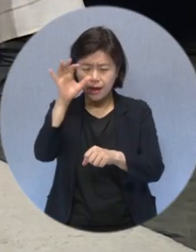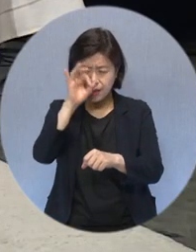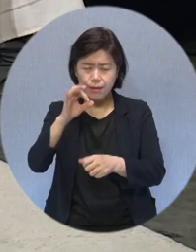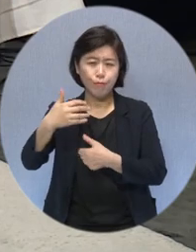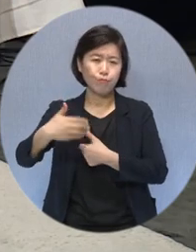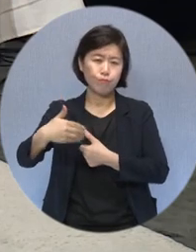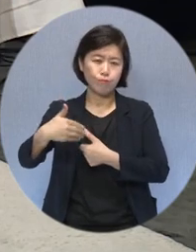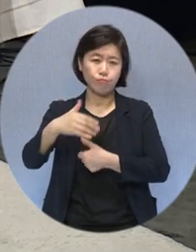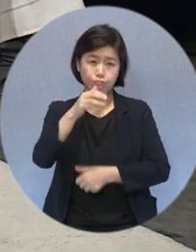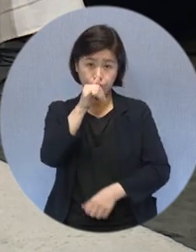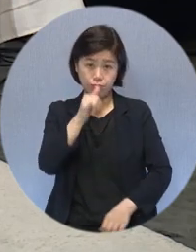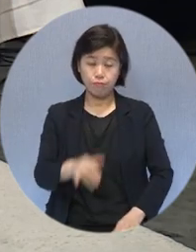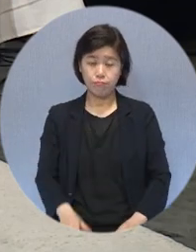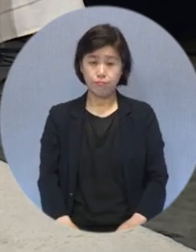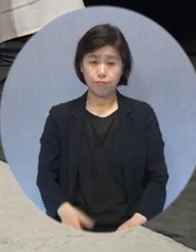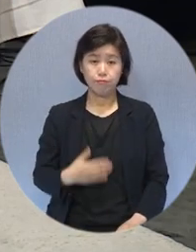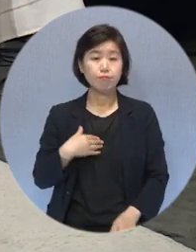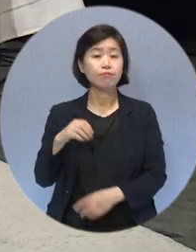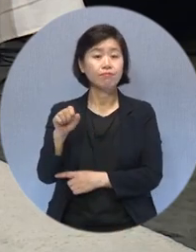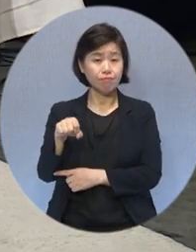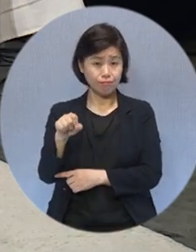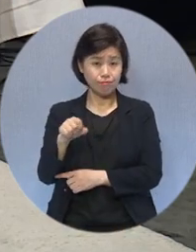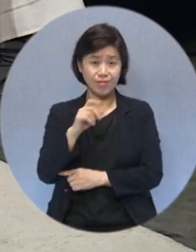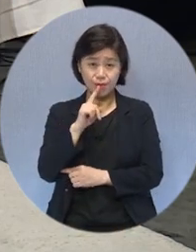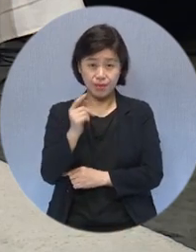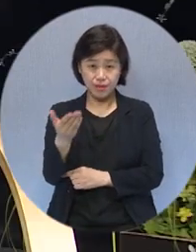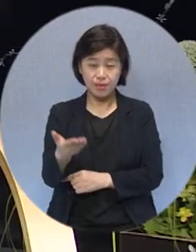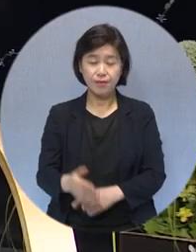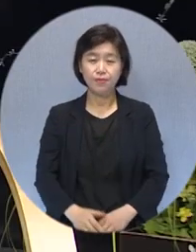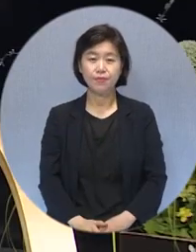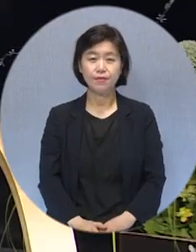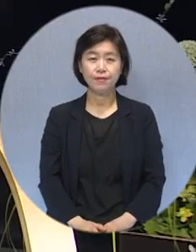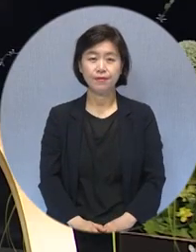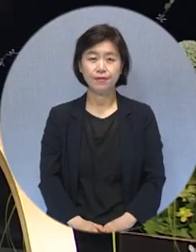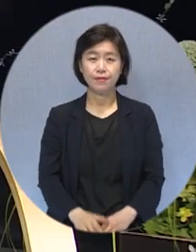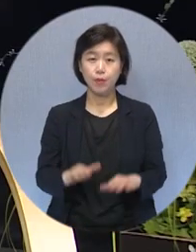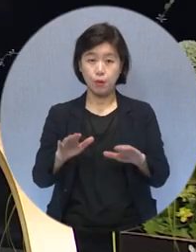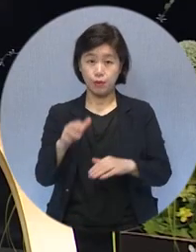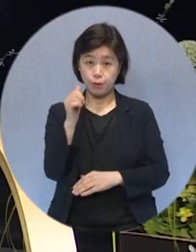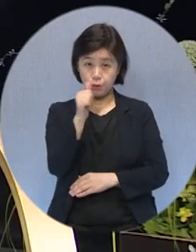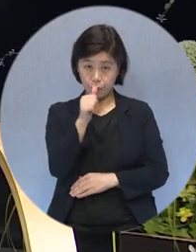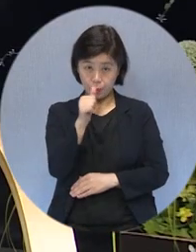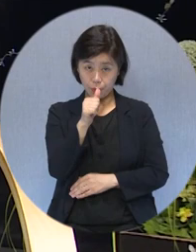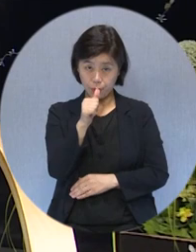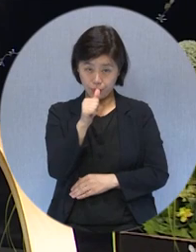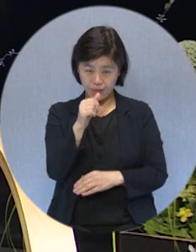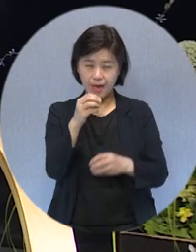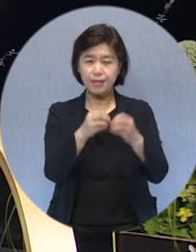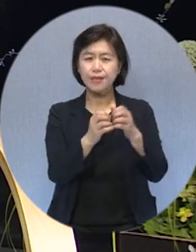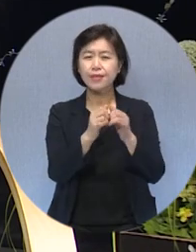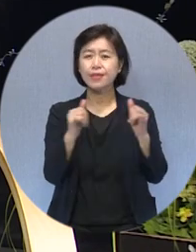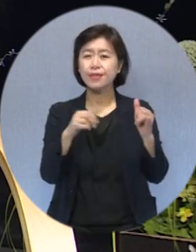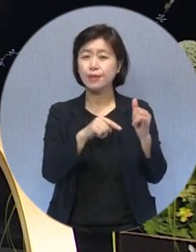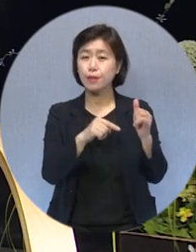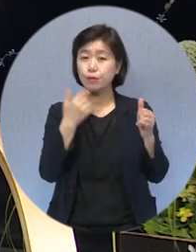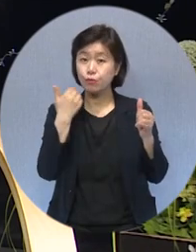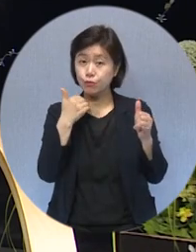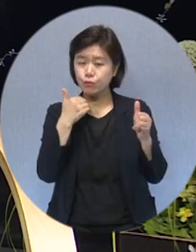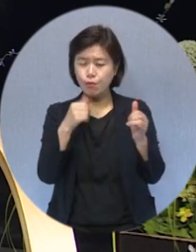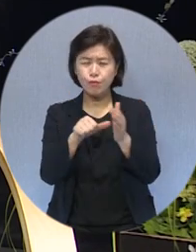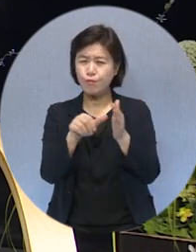또한 그리하겠노라 약속드렸습니다. 오늘 소개하는 시인도 유명세를 얻지 않은 시인입니다만